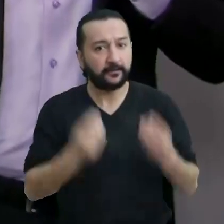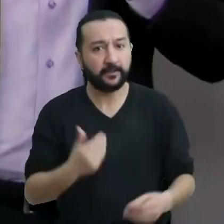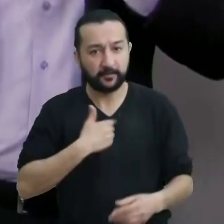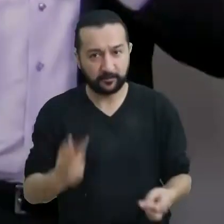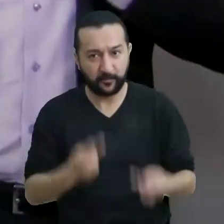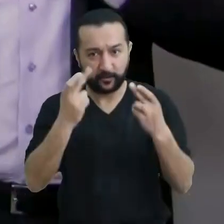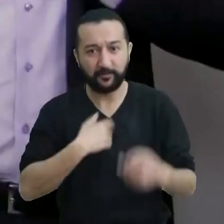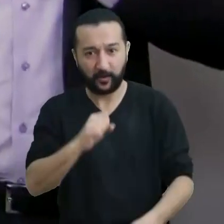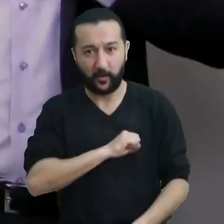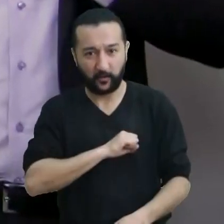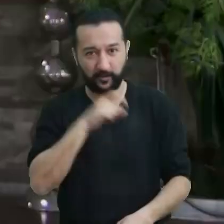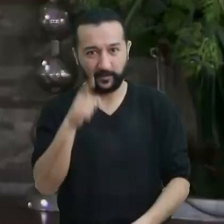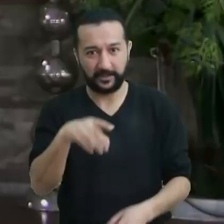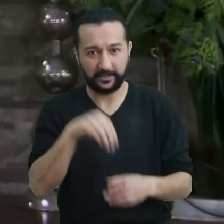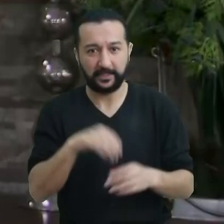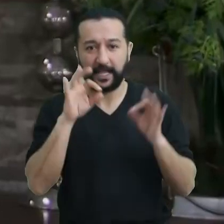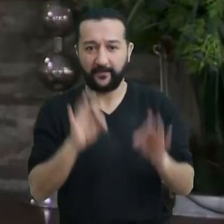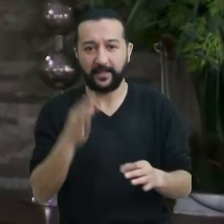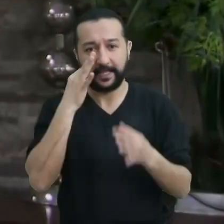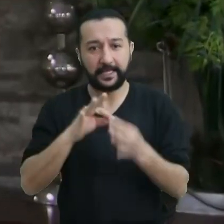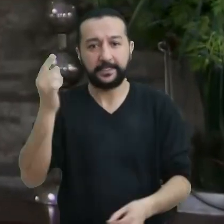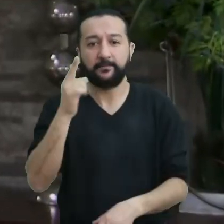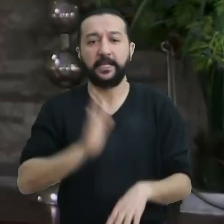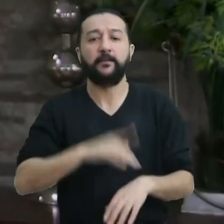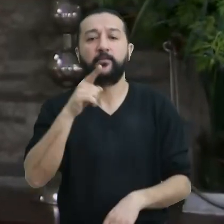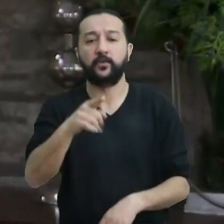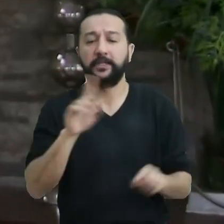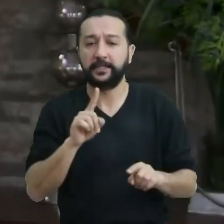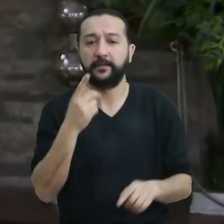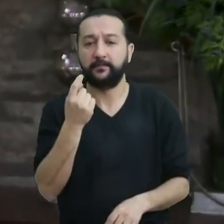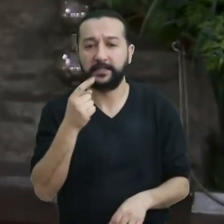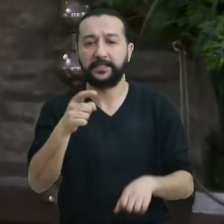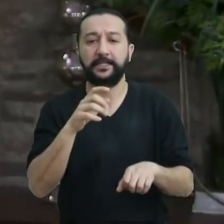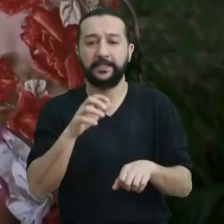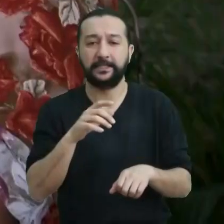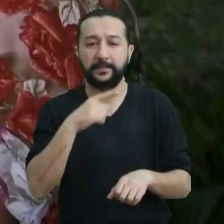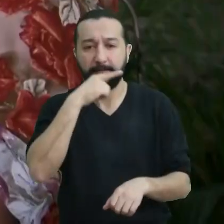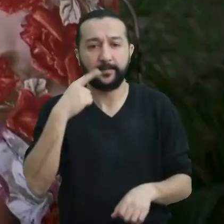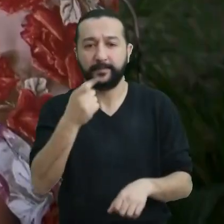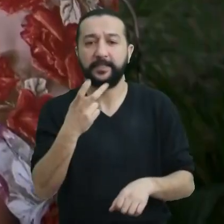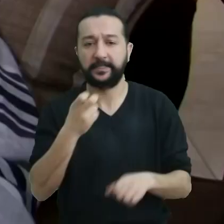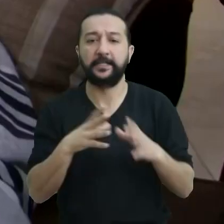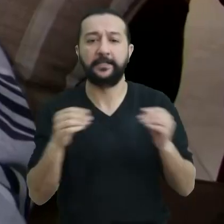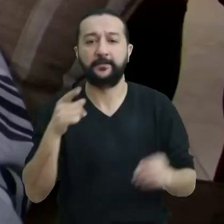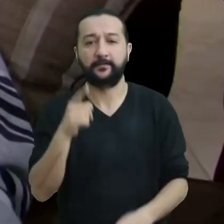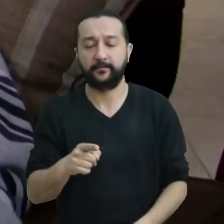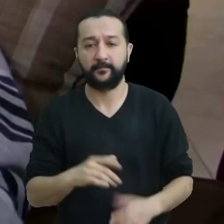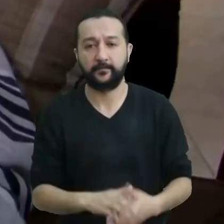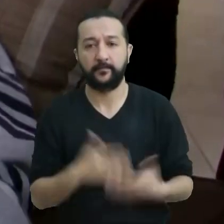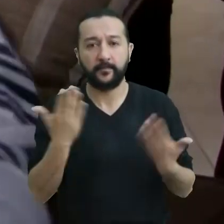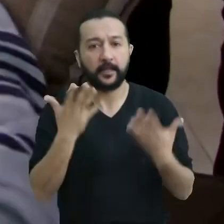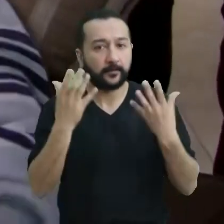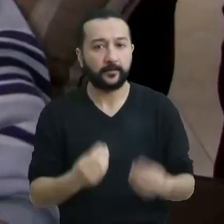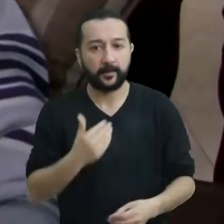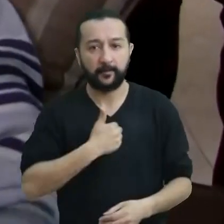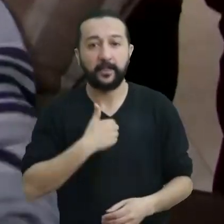Nasıl ya? Biz boşuna mı korktuk bundan yani? Evet, insana bir şey yapmıyor zehri. Sadece biraz kızarıklık olur, o da birkaç saate geçer. Tabii. Ne şimdi